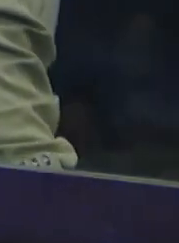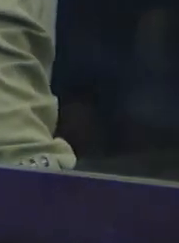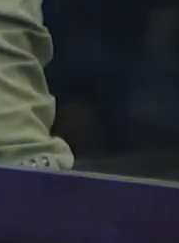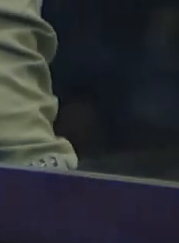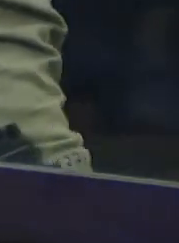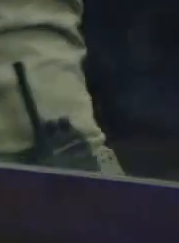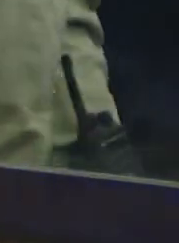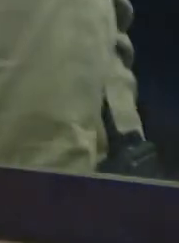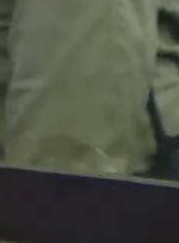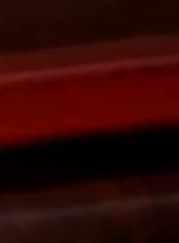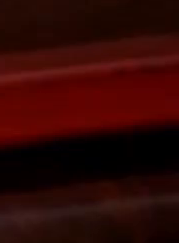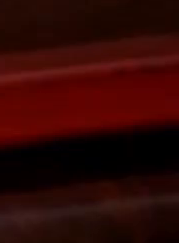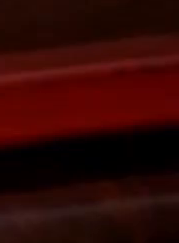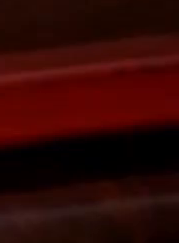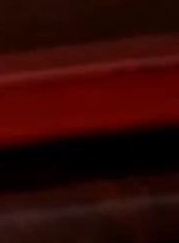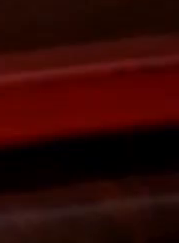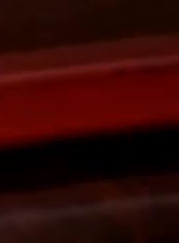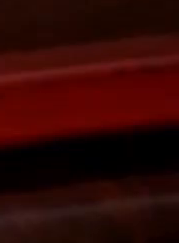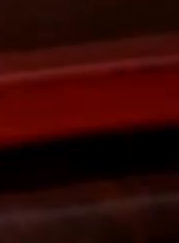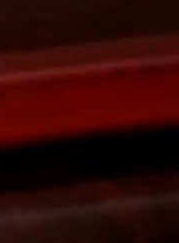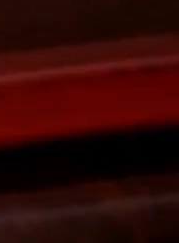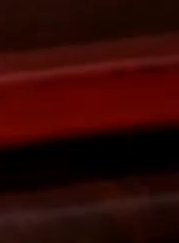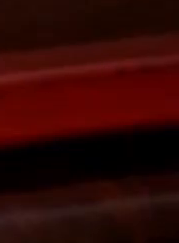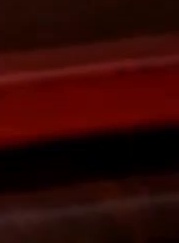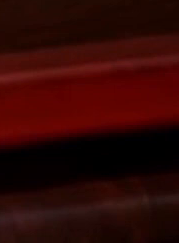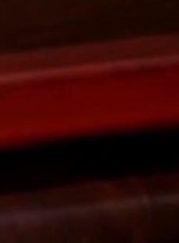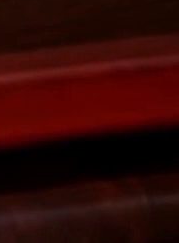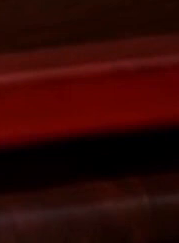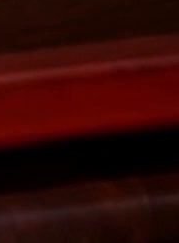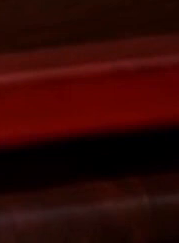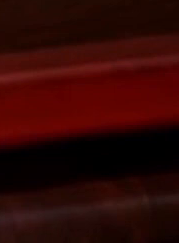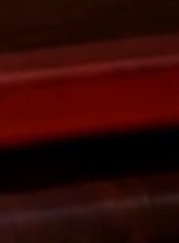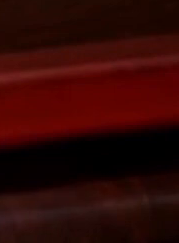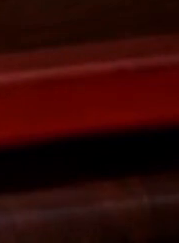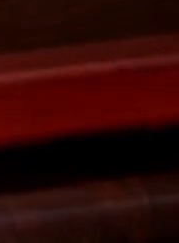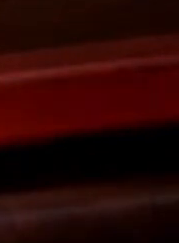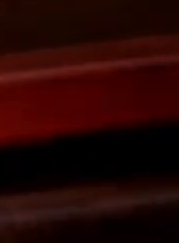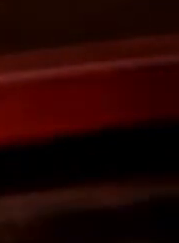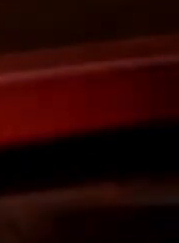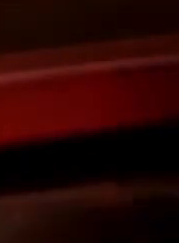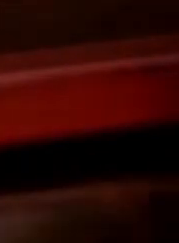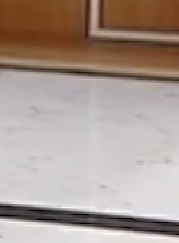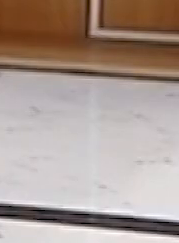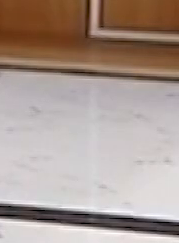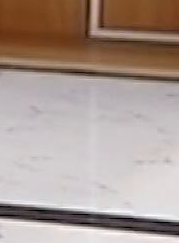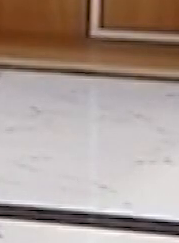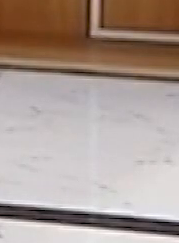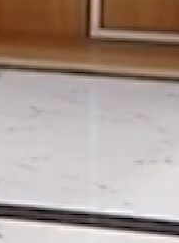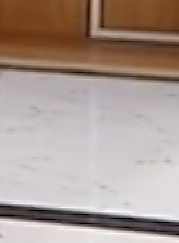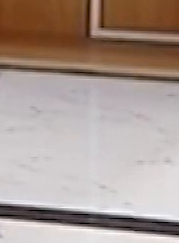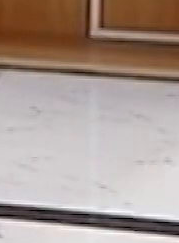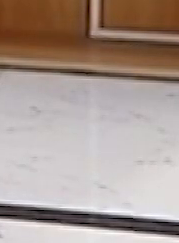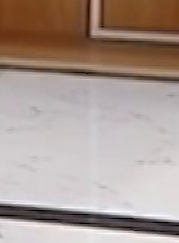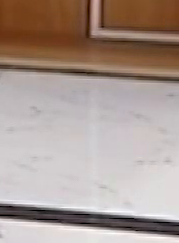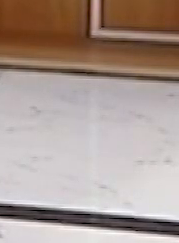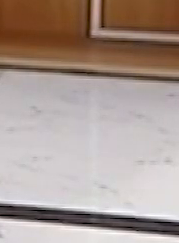მიხალ სააკაშვილის, ნიკა გვარამიასა და ხაზარაძე ჯაფარიძეზე სამართლებრივი დევნა. ლომჯარიამ მთავარ გამოწვევებში, ასევე